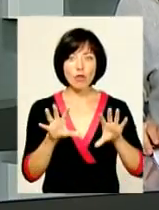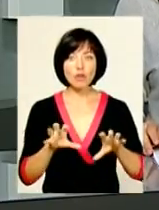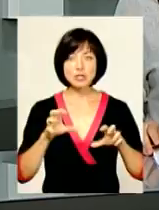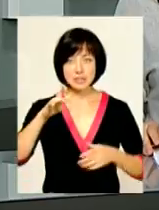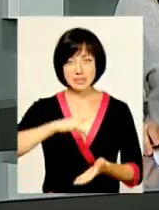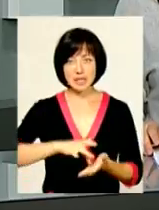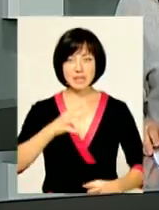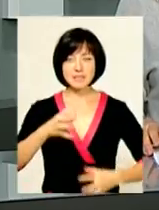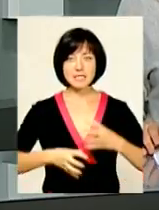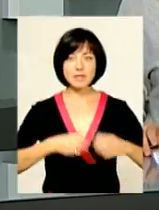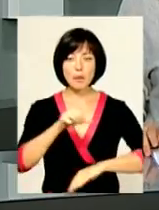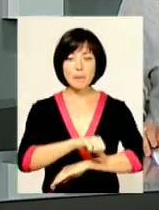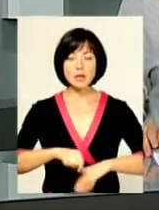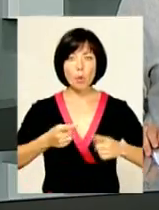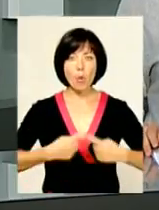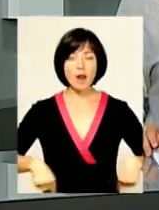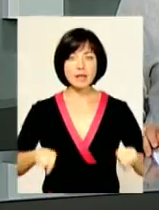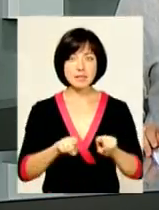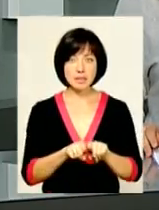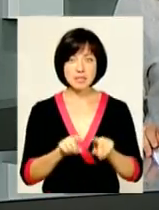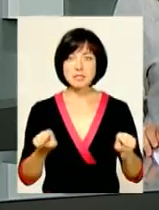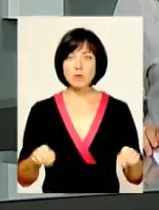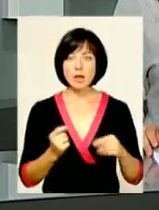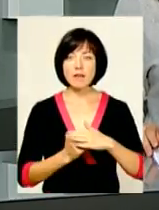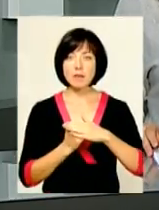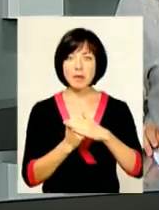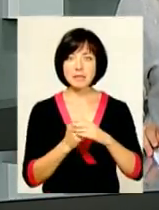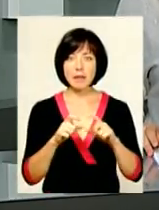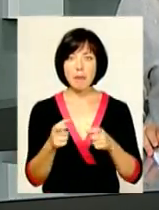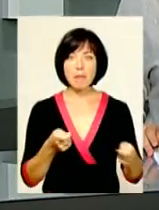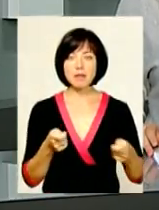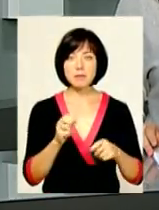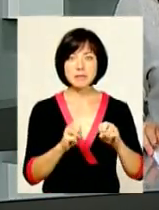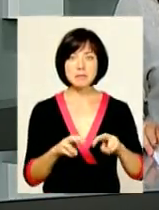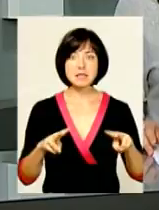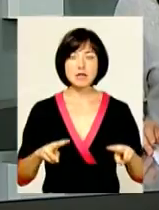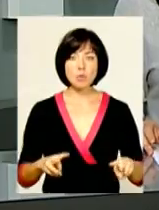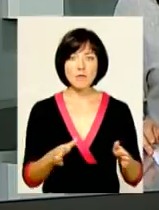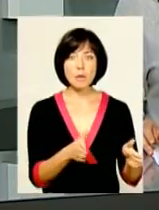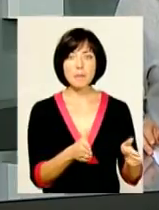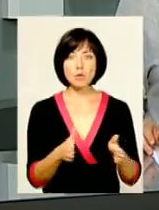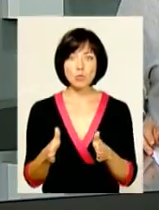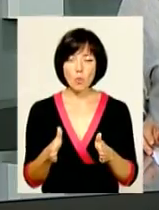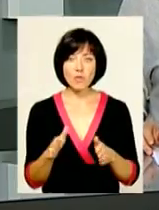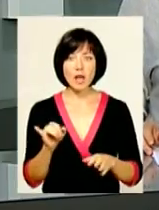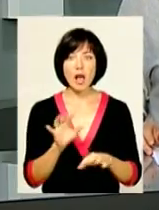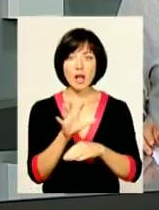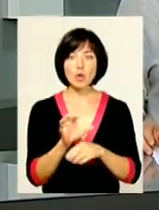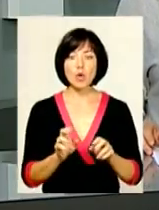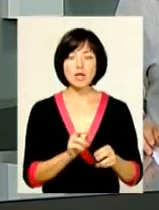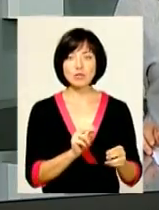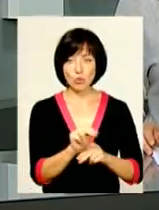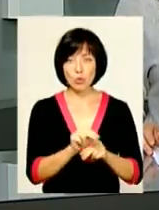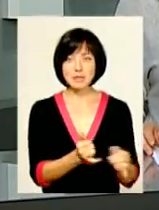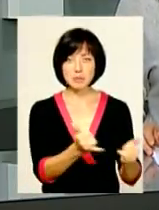центр Всесвітньої митної організації. Створили його на базі Департаменту спеціалізованої підготовки та кінологічного